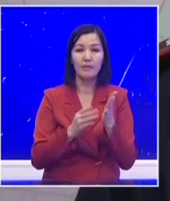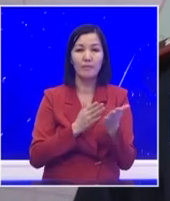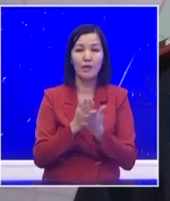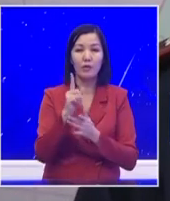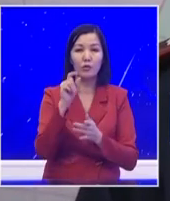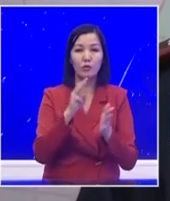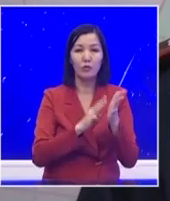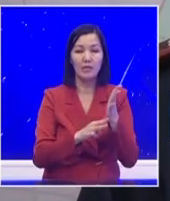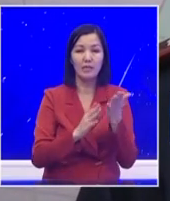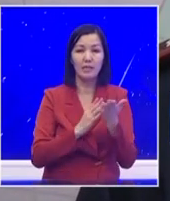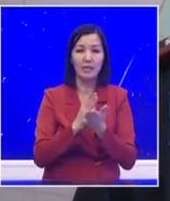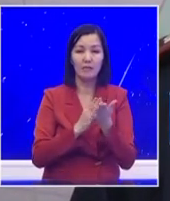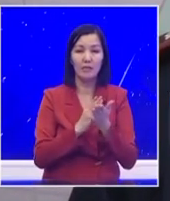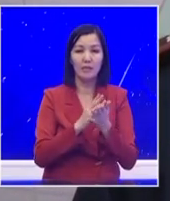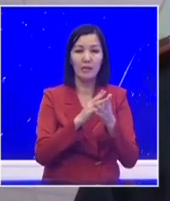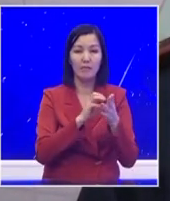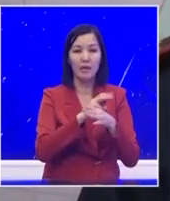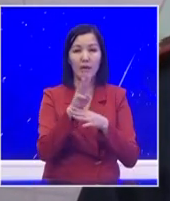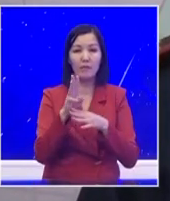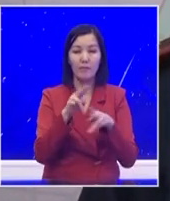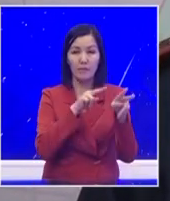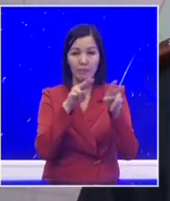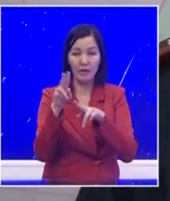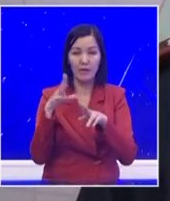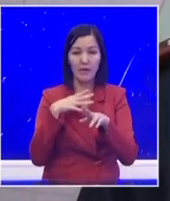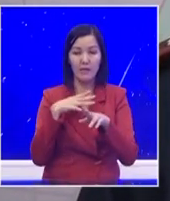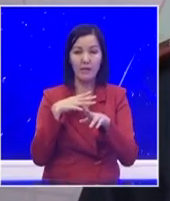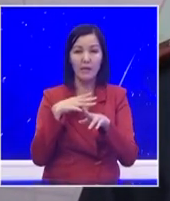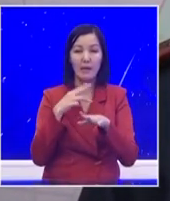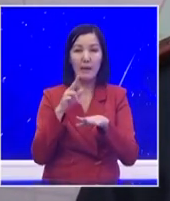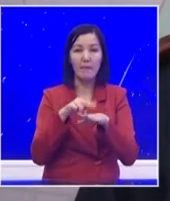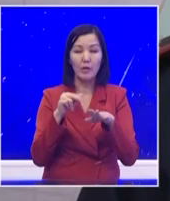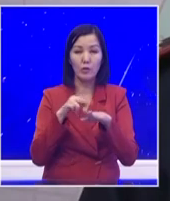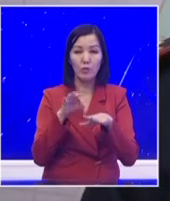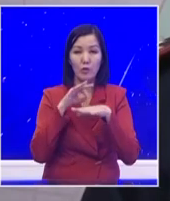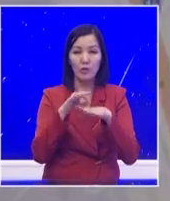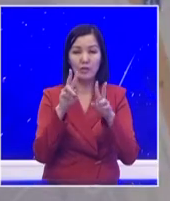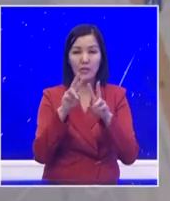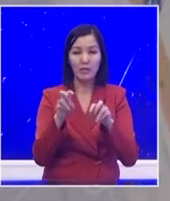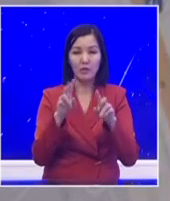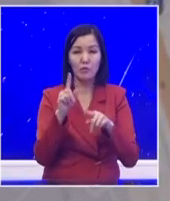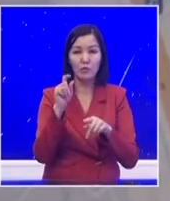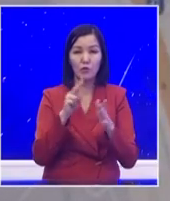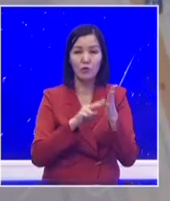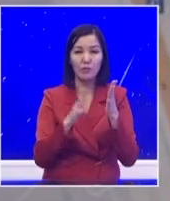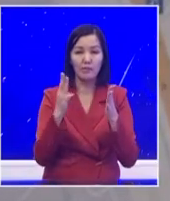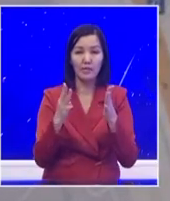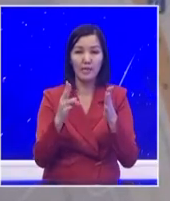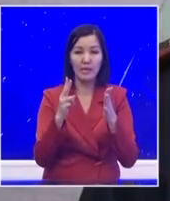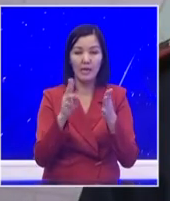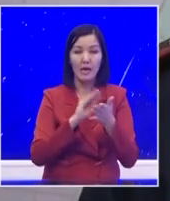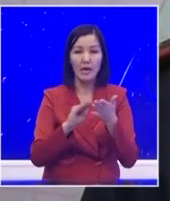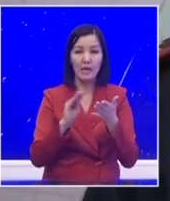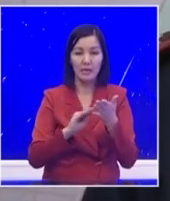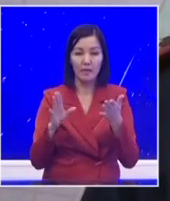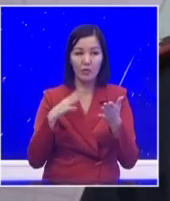қызметкермен жабылады. Қызметкерлер патруль бағытта жүру барысында уже 172 хаттама толтырылып, әкімшілік